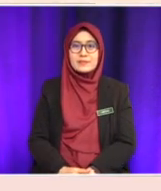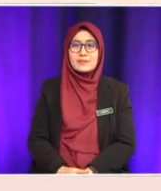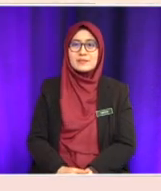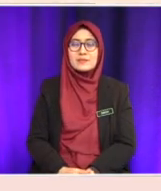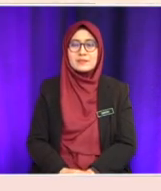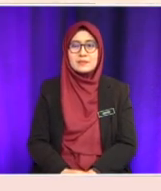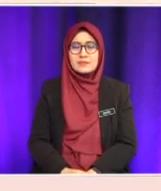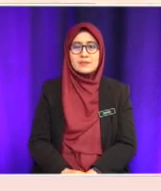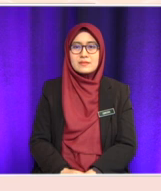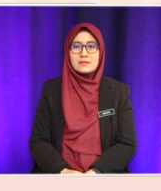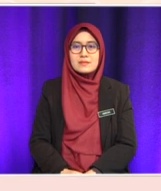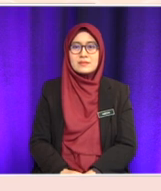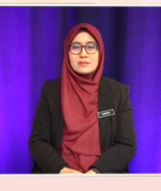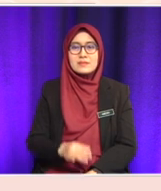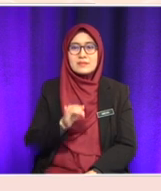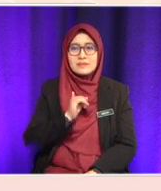rakyat